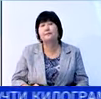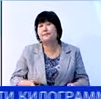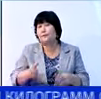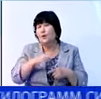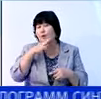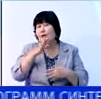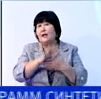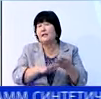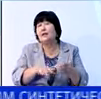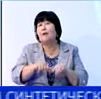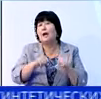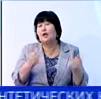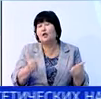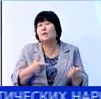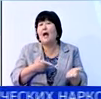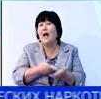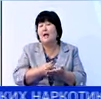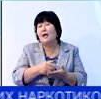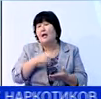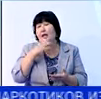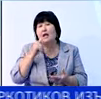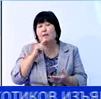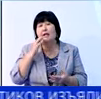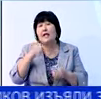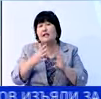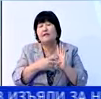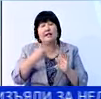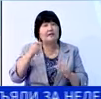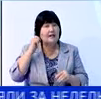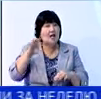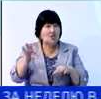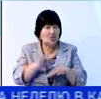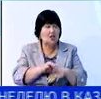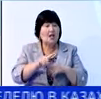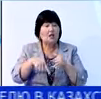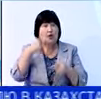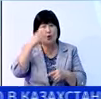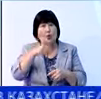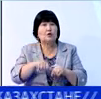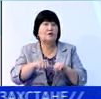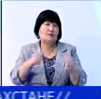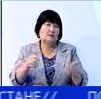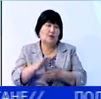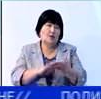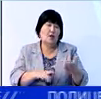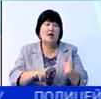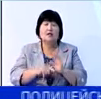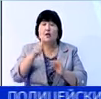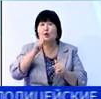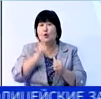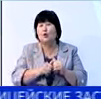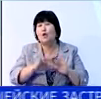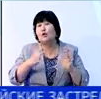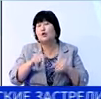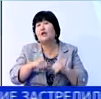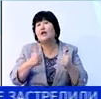Очень много заявлений по разводам и алиментам. Немало тех, кто в 19-20 лет женятся, а через год подают на развод. С начала года участились и